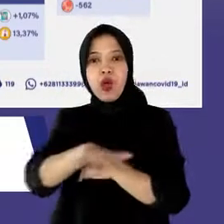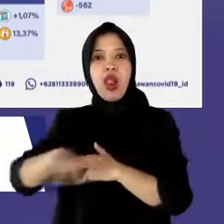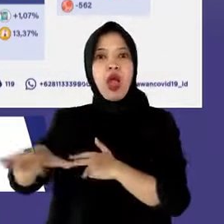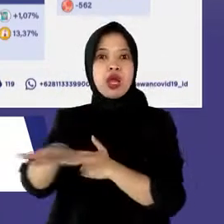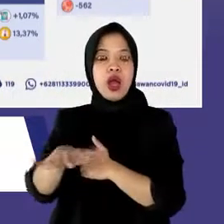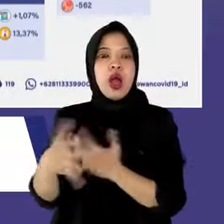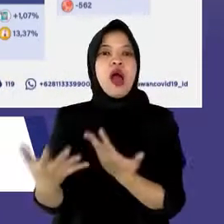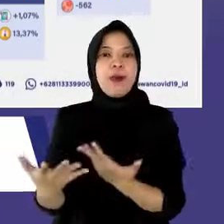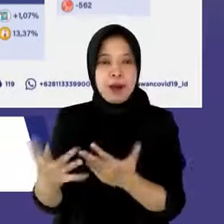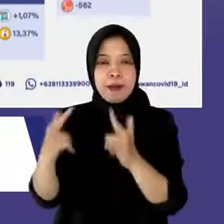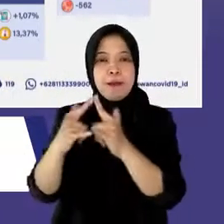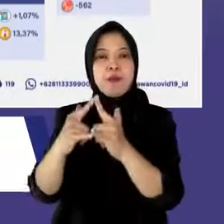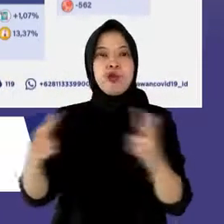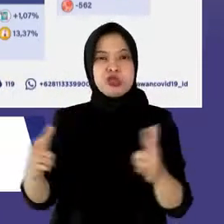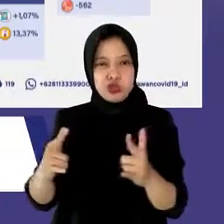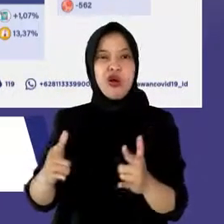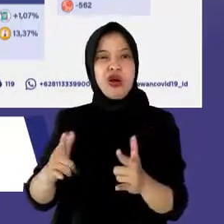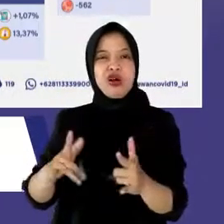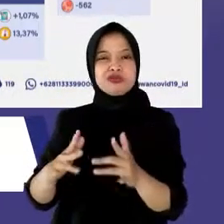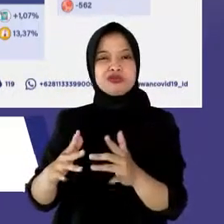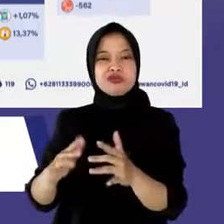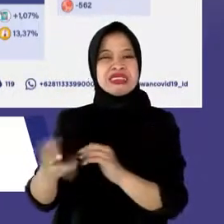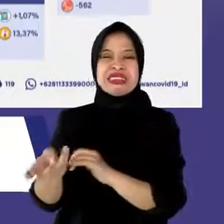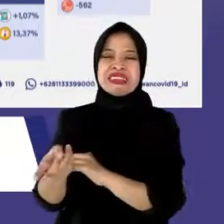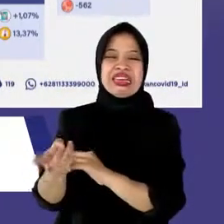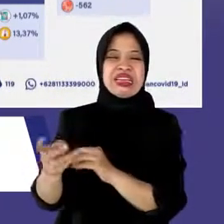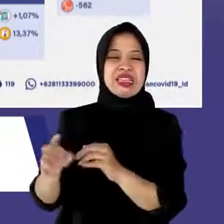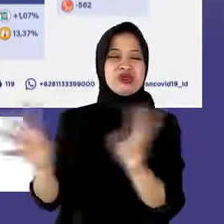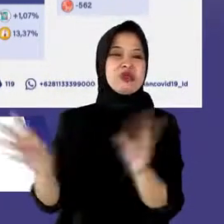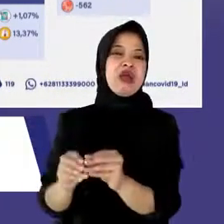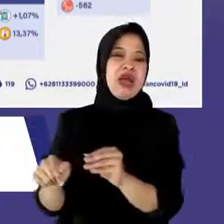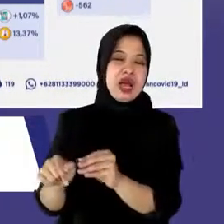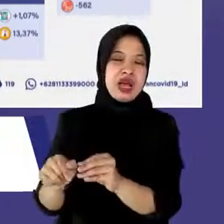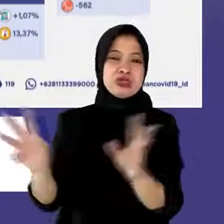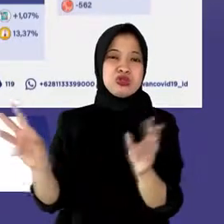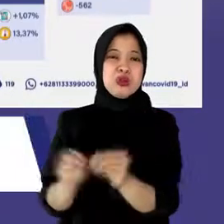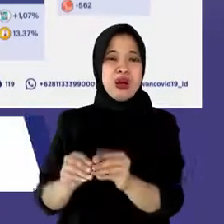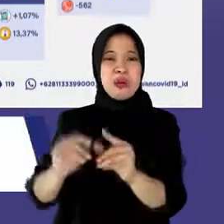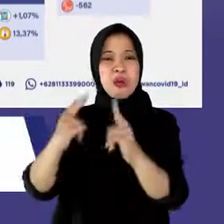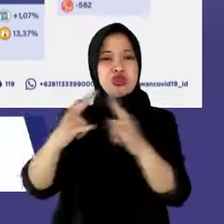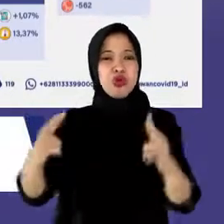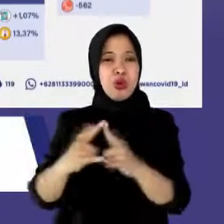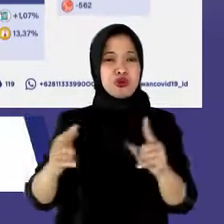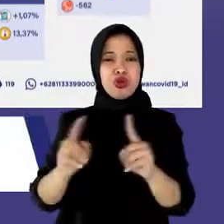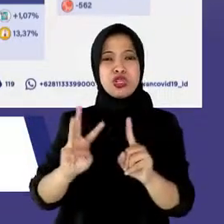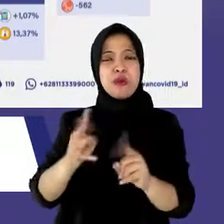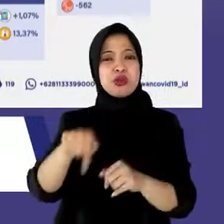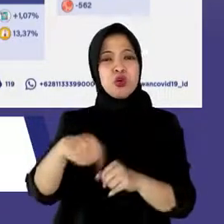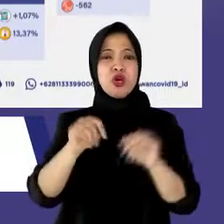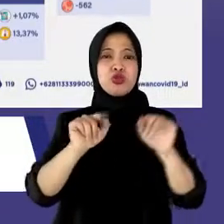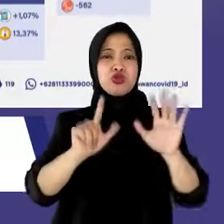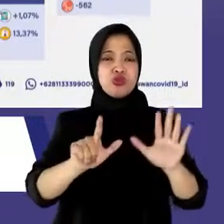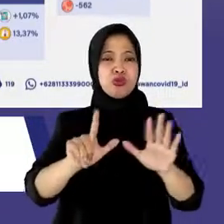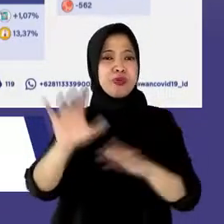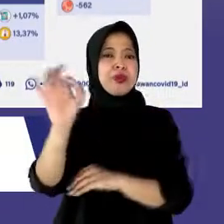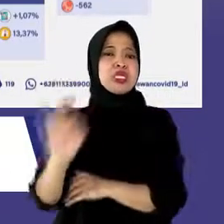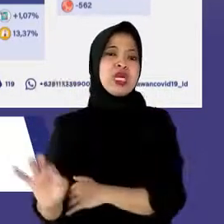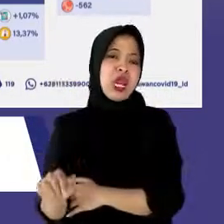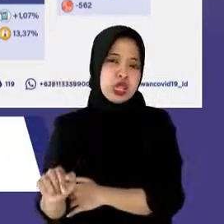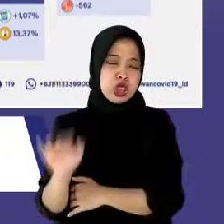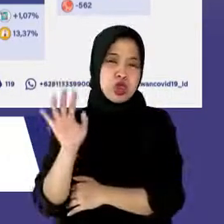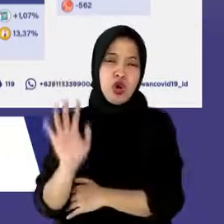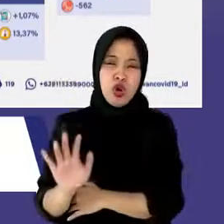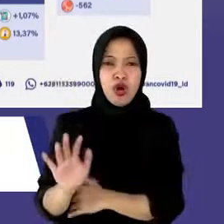dimana pembentukan posko nya masih terbilang rendah yaitu baru sebesar 13 koma 37 persen posko